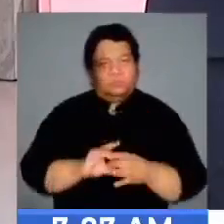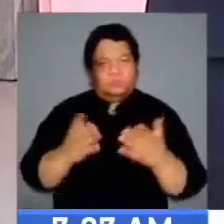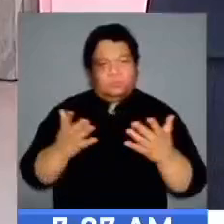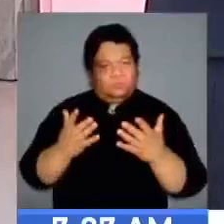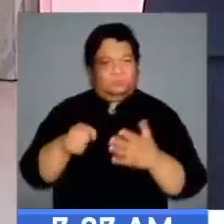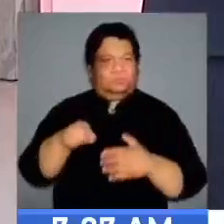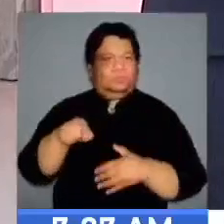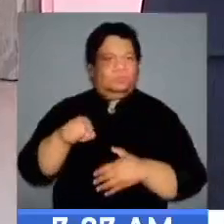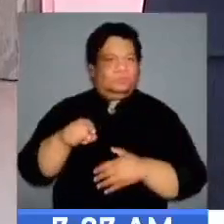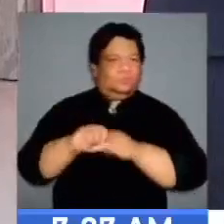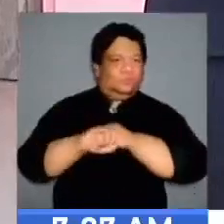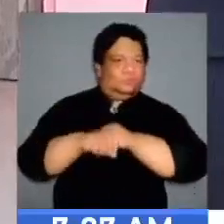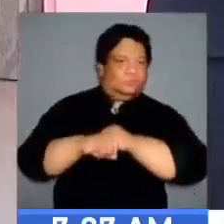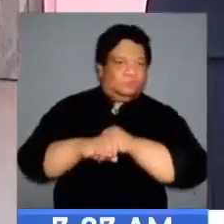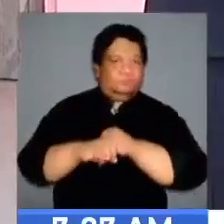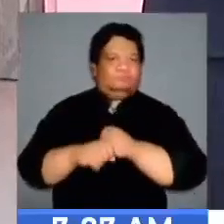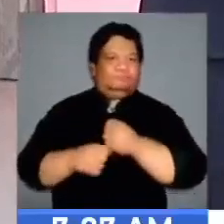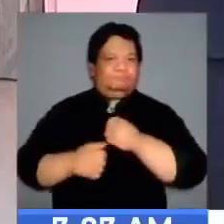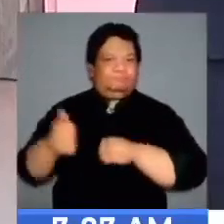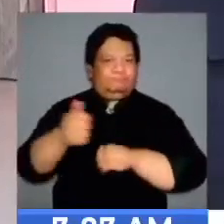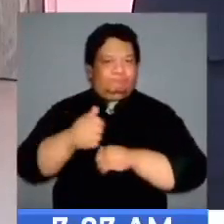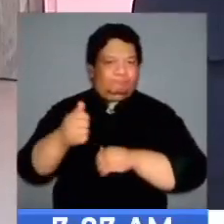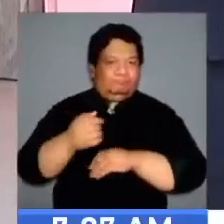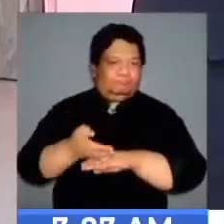balita live si Darlene Cai.